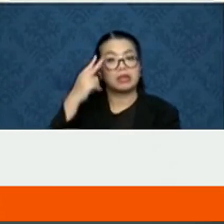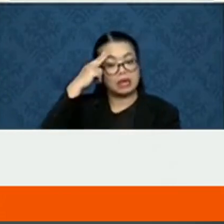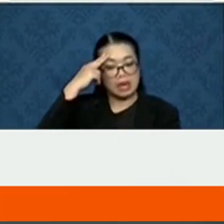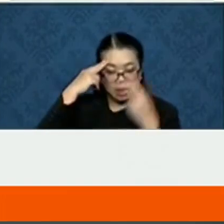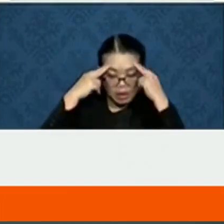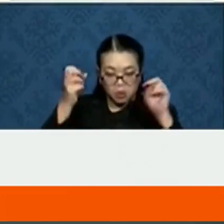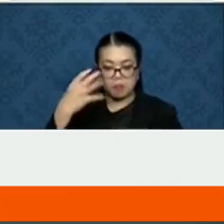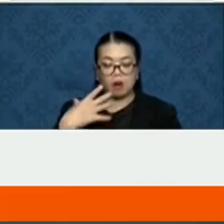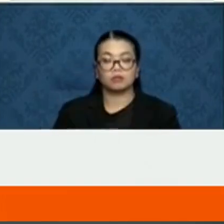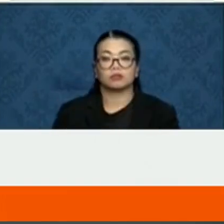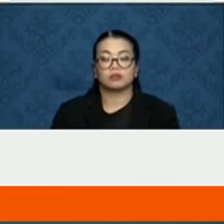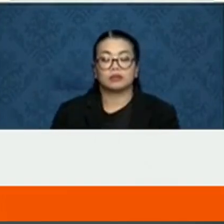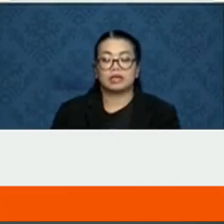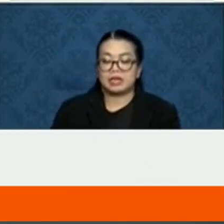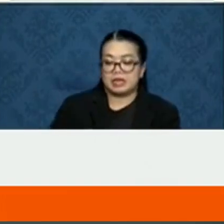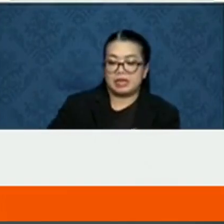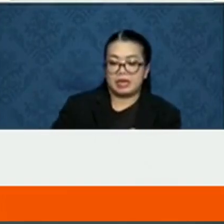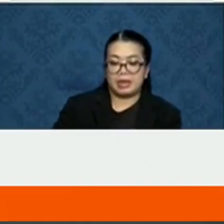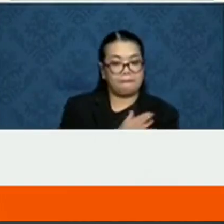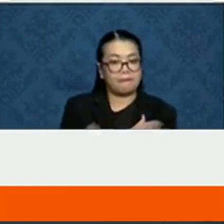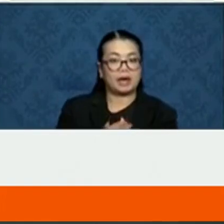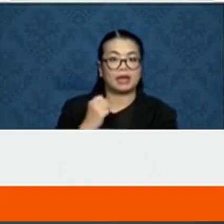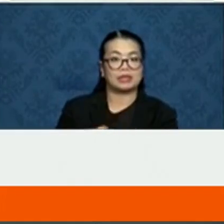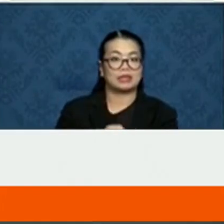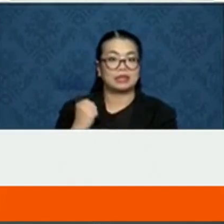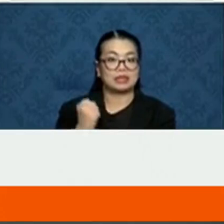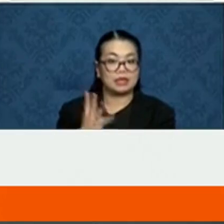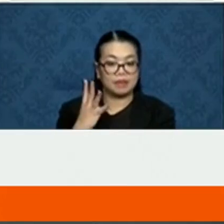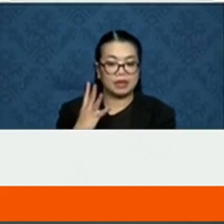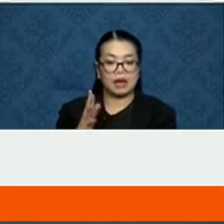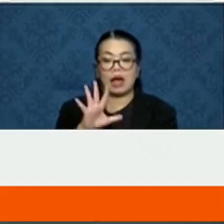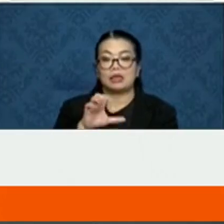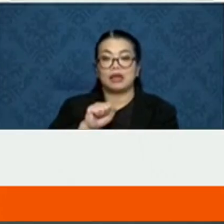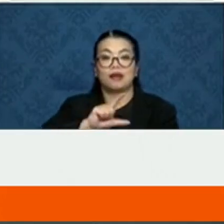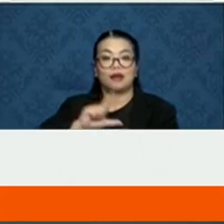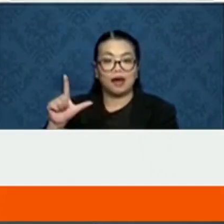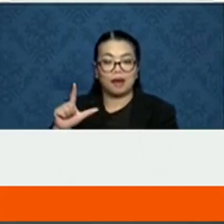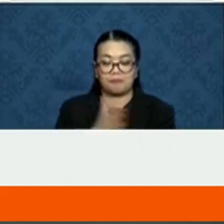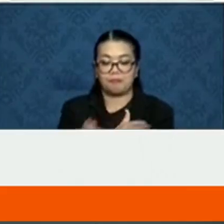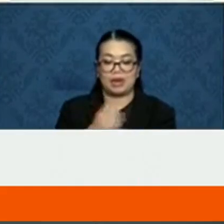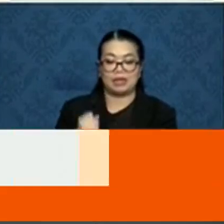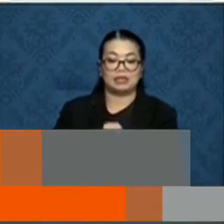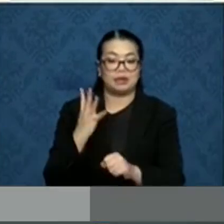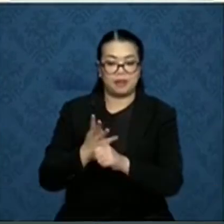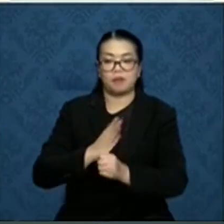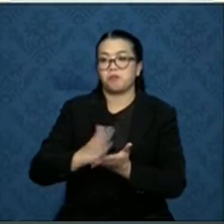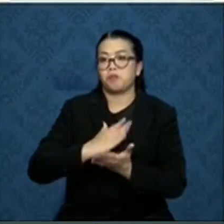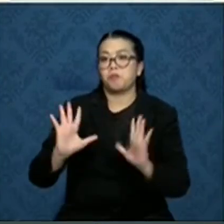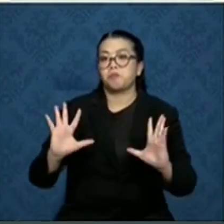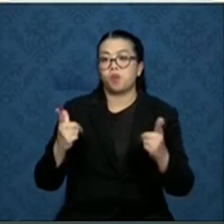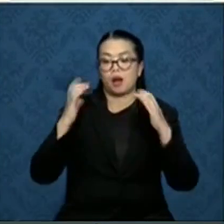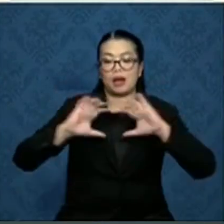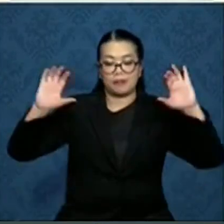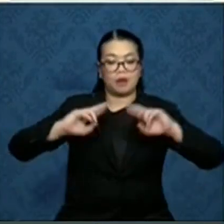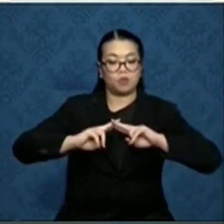ว่าจะใช้หนี้ดิจิทอล wallet 500,000ล้านภายใน 4ปีโดยรัฐบาล